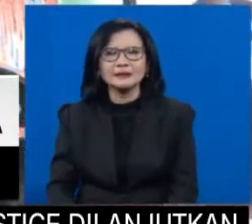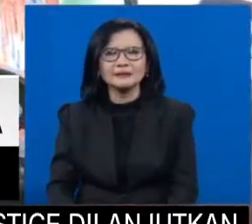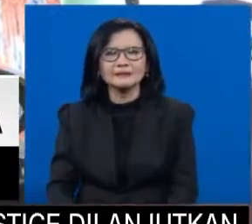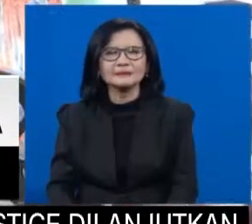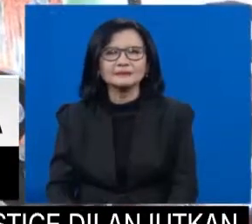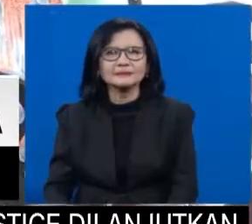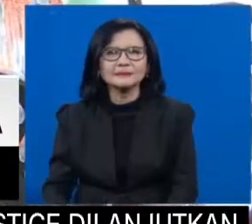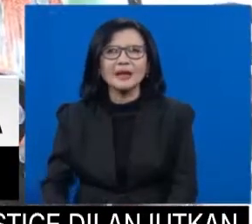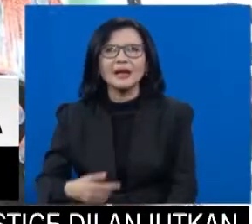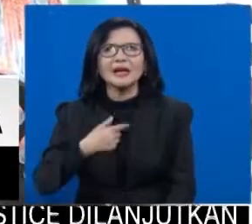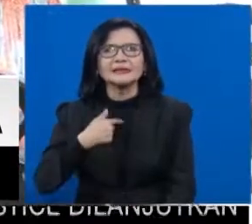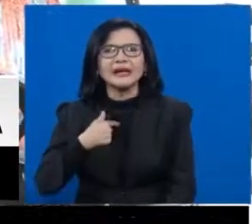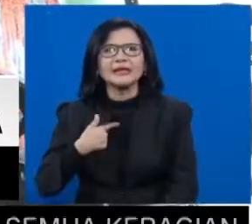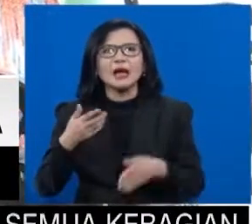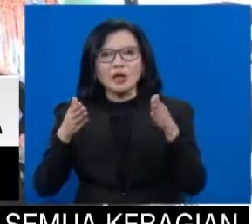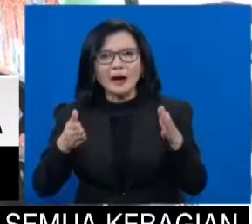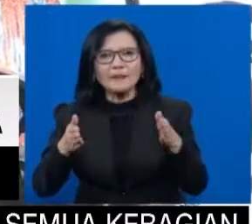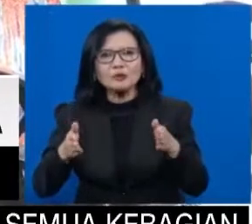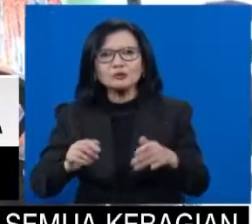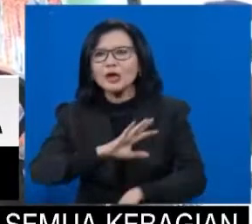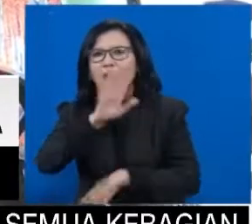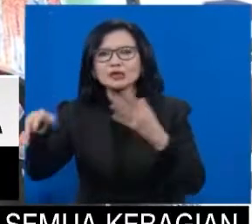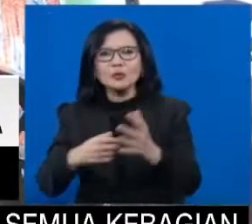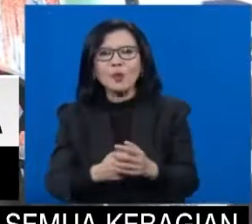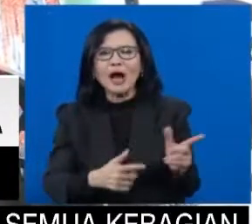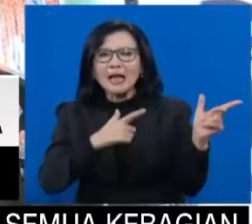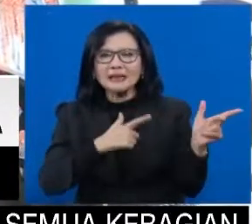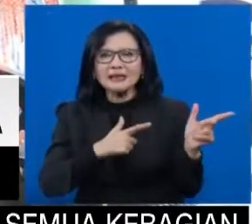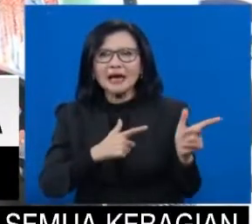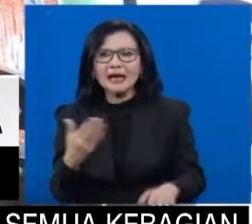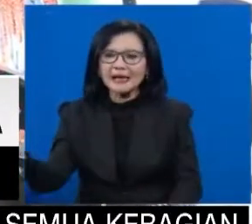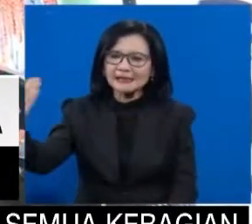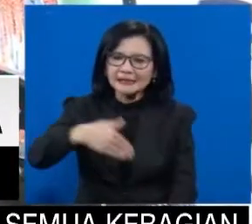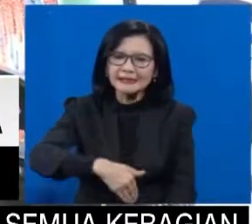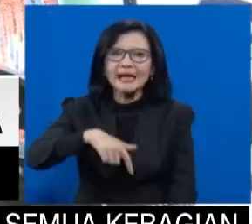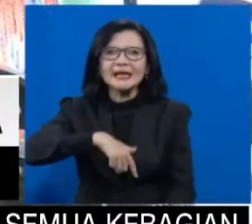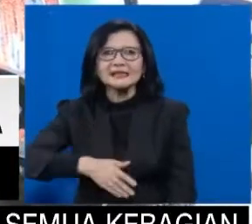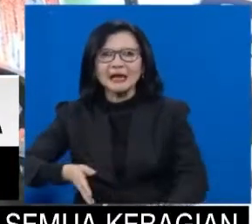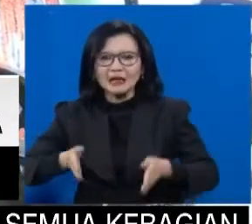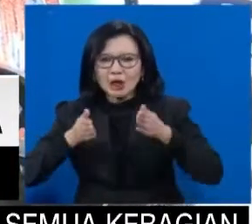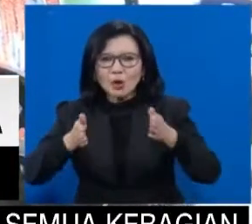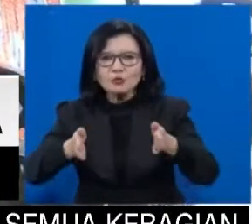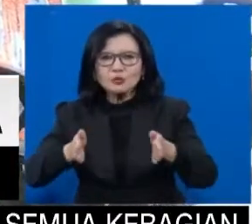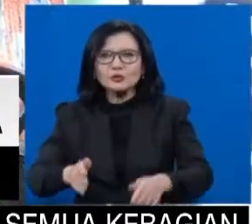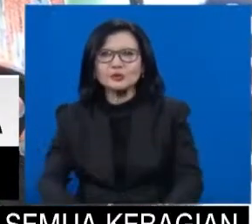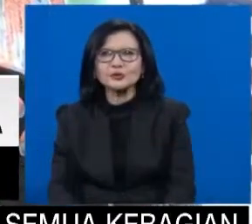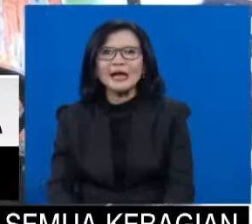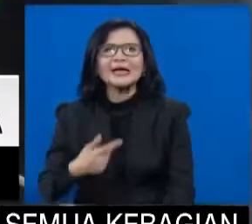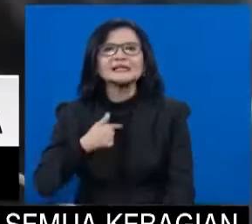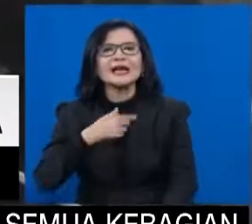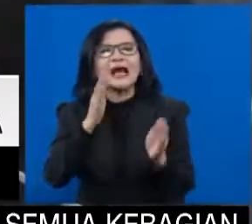saya mengurus pasukan semua yang datang dari mana-mana ke daerah perbatasan ini, front saya yang